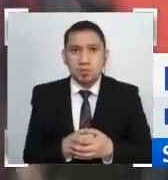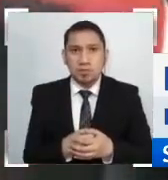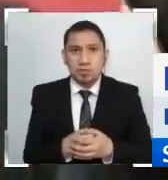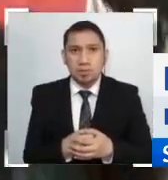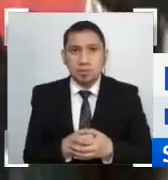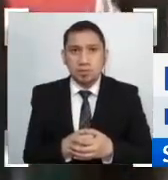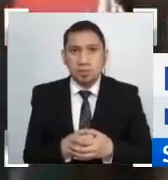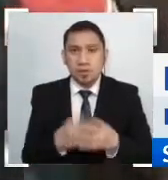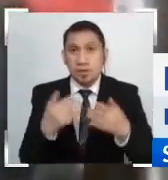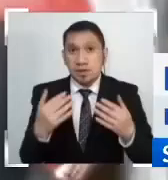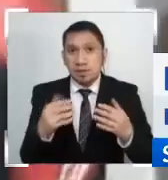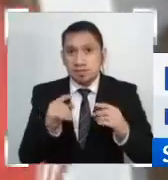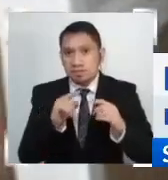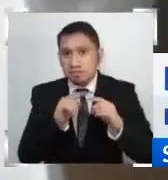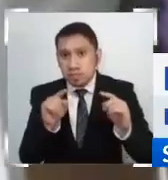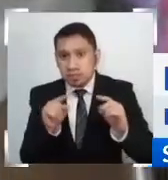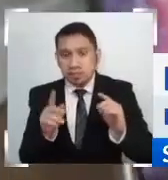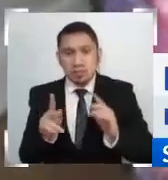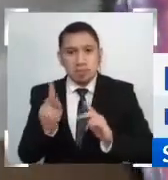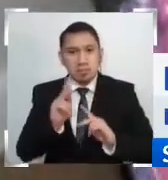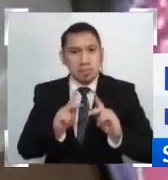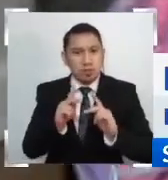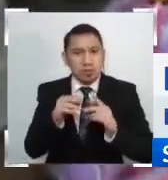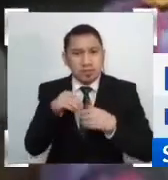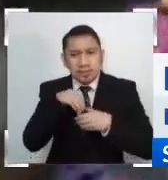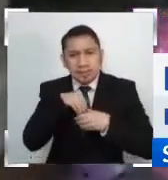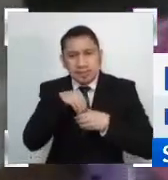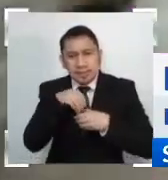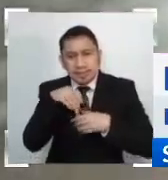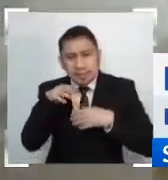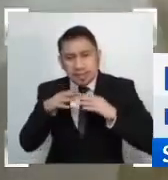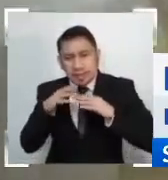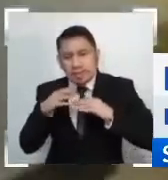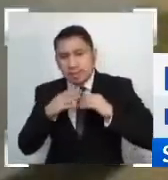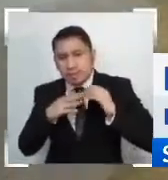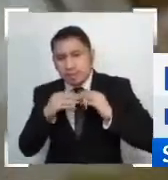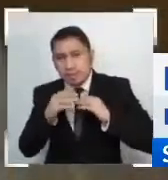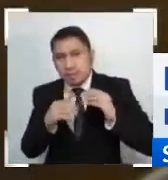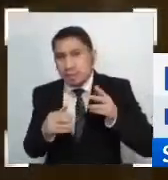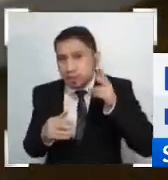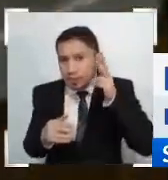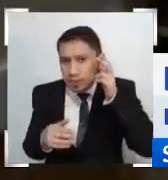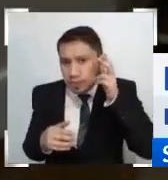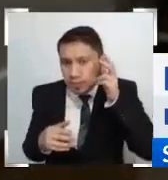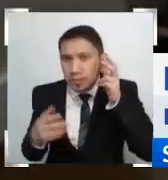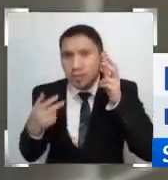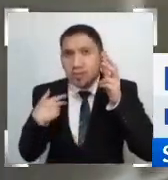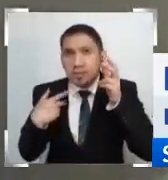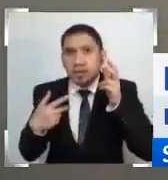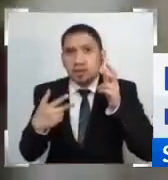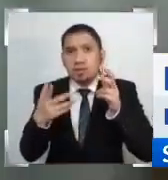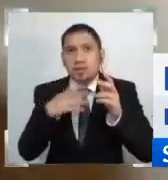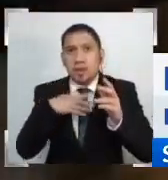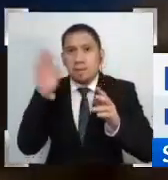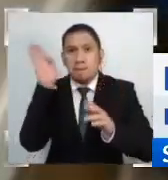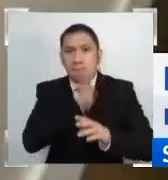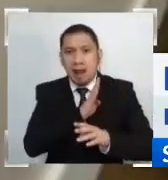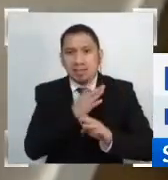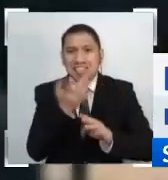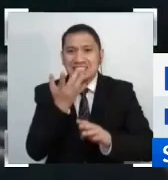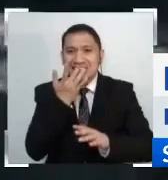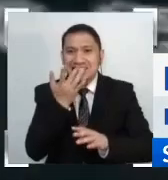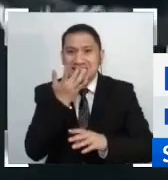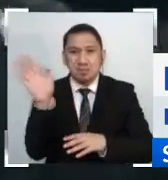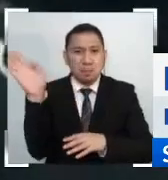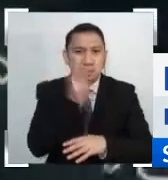Kalmado pa noon ang mga nasa loob ng gusali hanggang sa marinig ang nagbabagsakang salamin at bakal.